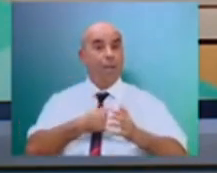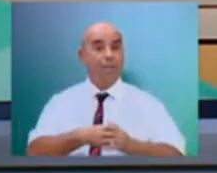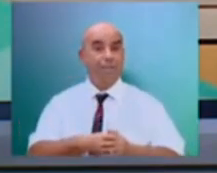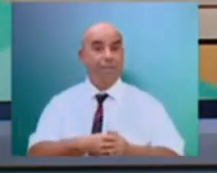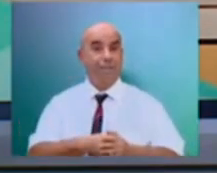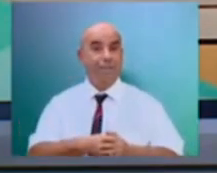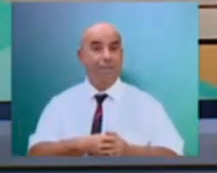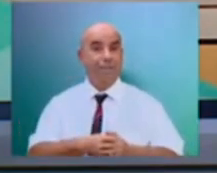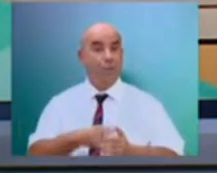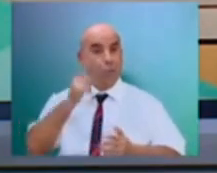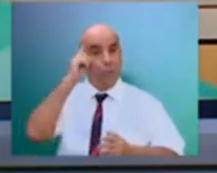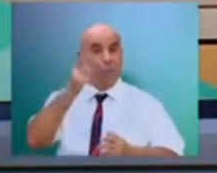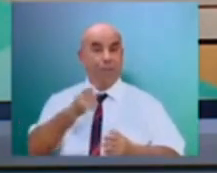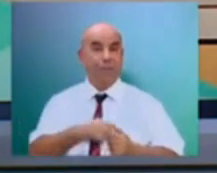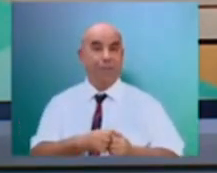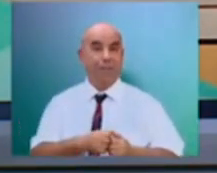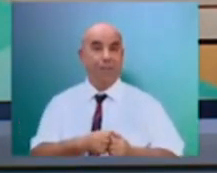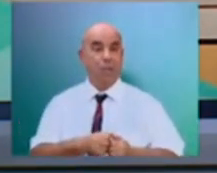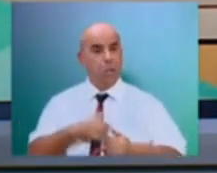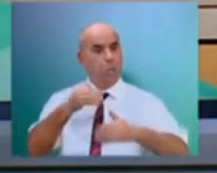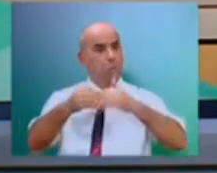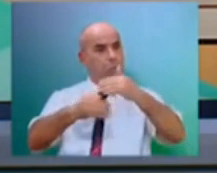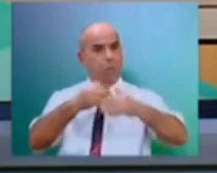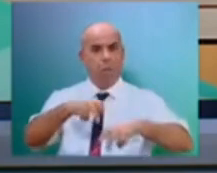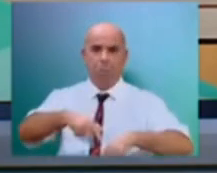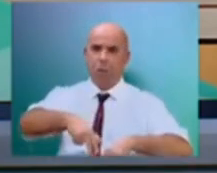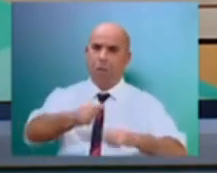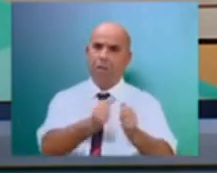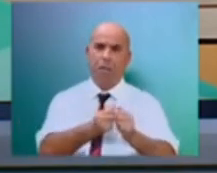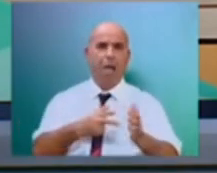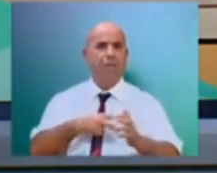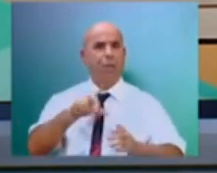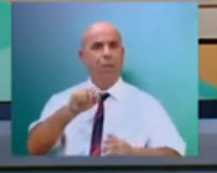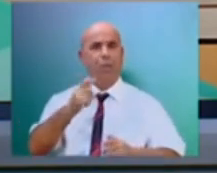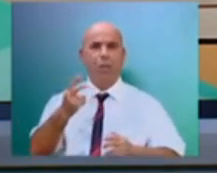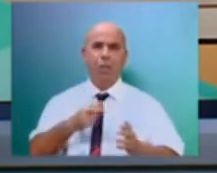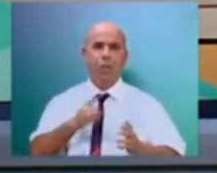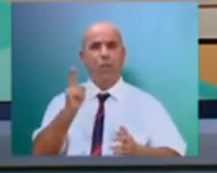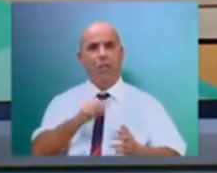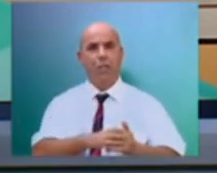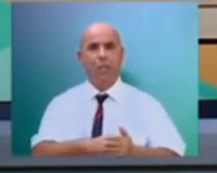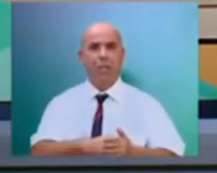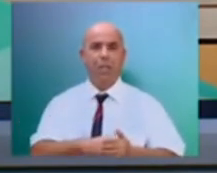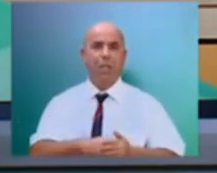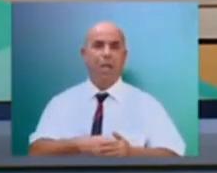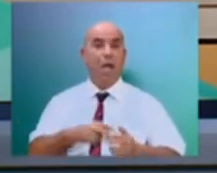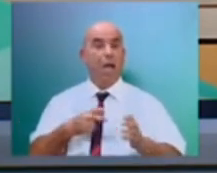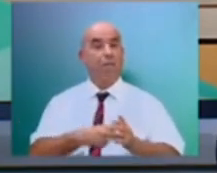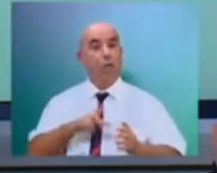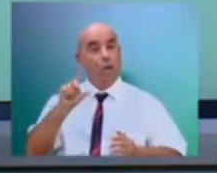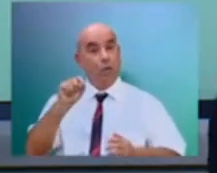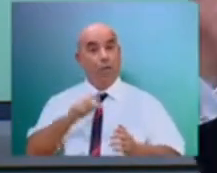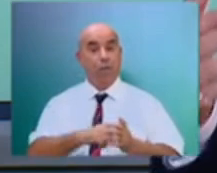يعني باش نمشوا بها سنة 2020. وكل الناس كانت تتكهن أن خلال سنة